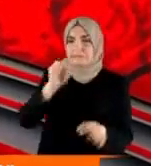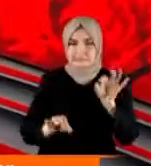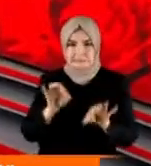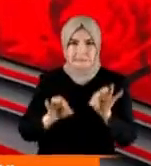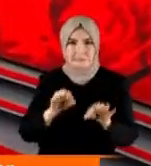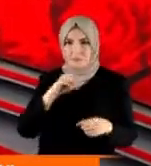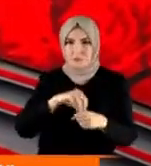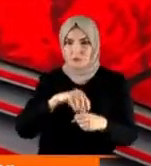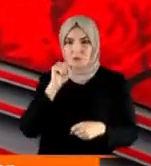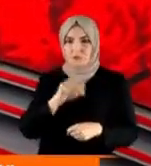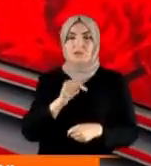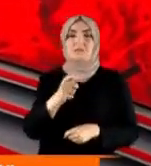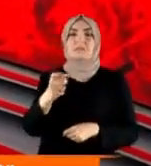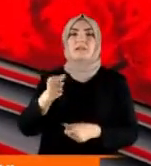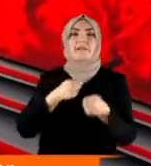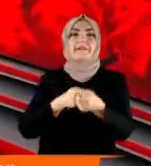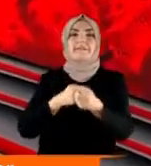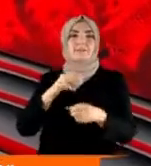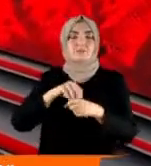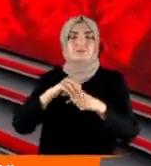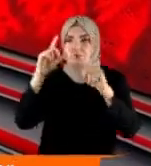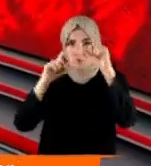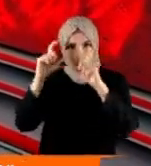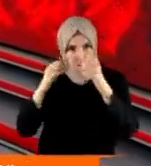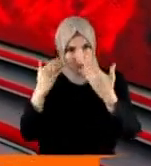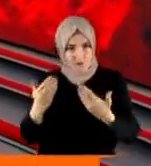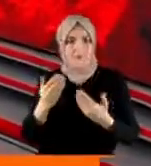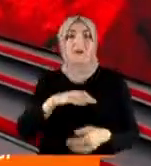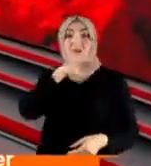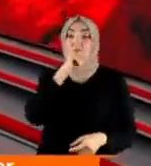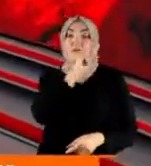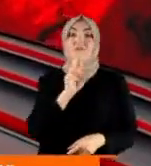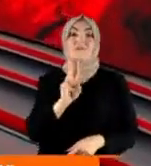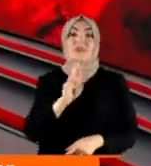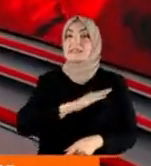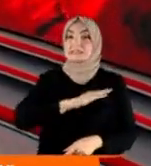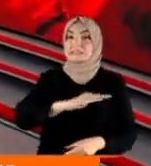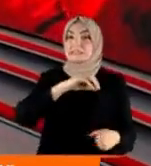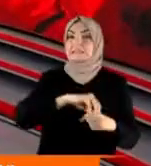yapıldığını gösteren fotoğraflar ve Viyana saldırısına dair videolar ele geçirdi.